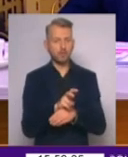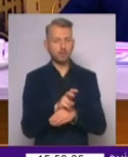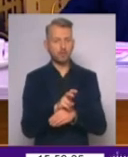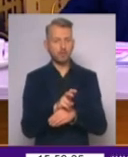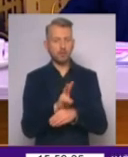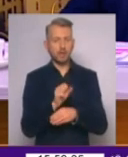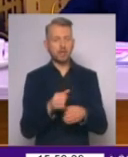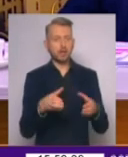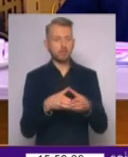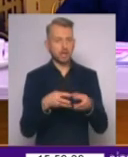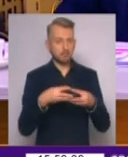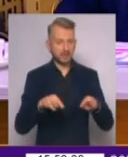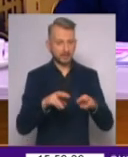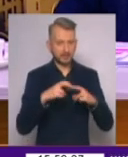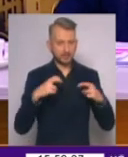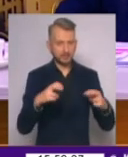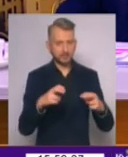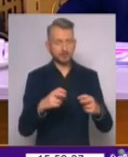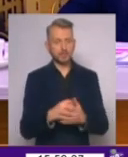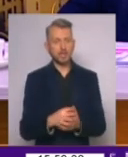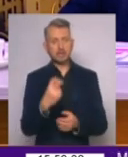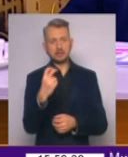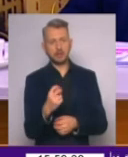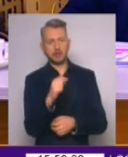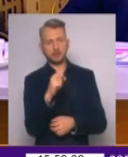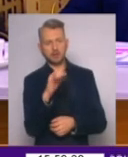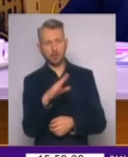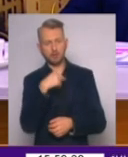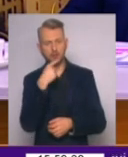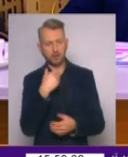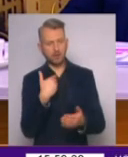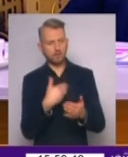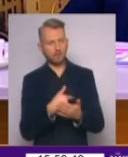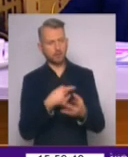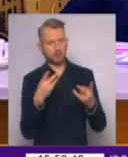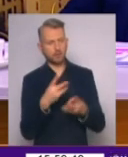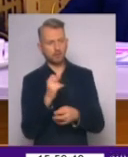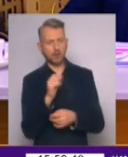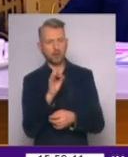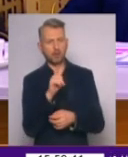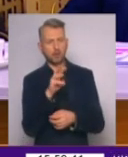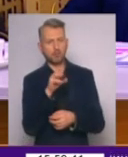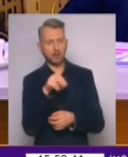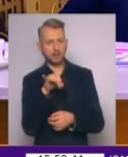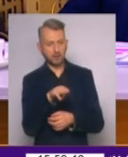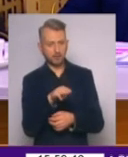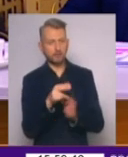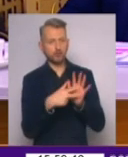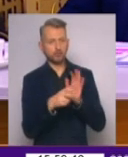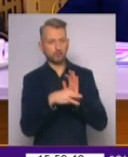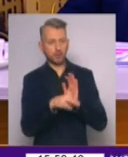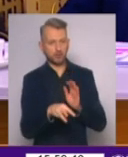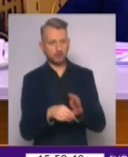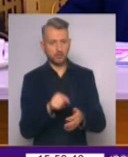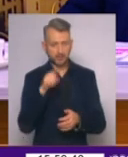прийшов на Кабінет міністрів, і сидить Азаров, каже, от надо нам на Охмадеті ще 800 мільйонів.